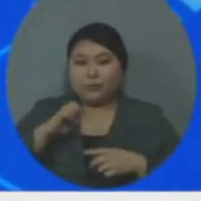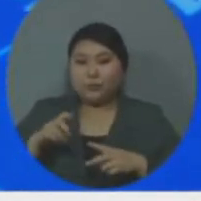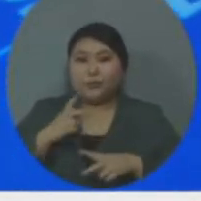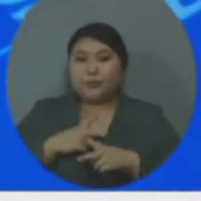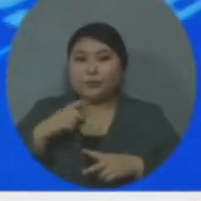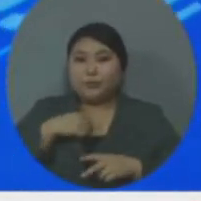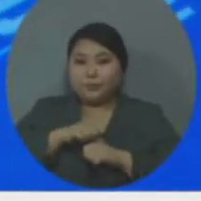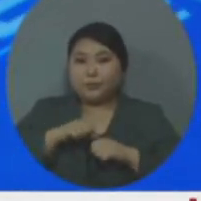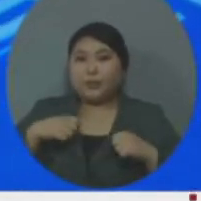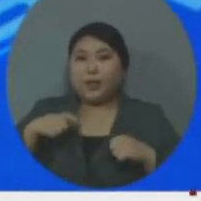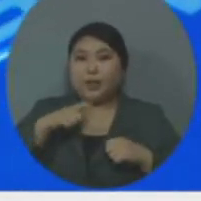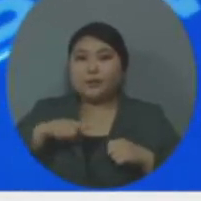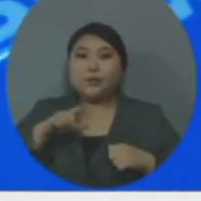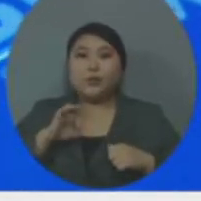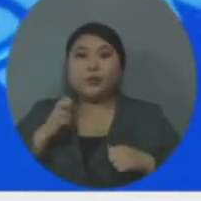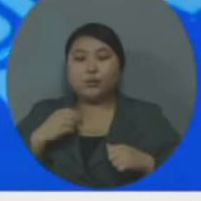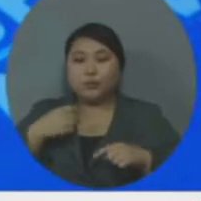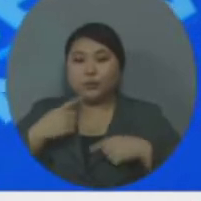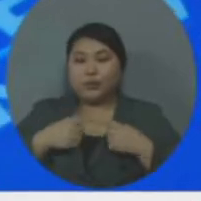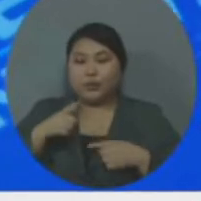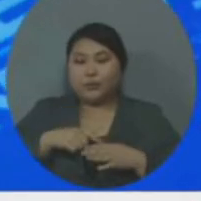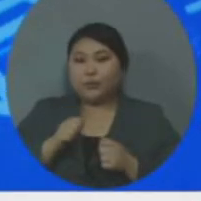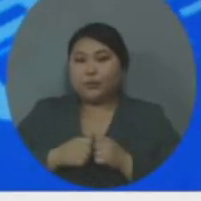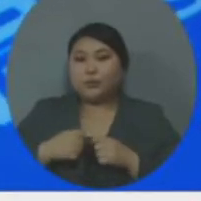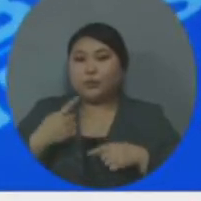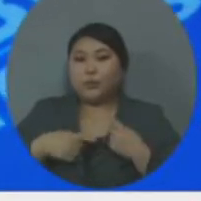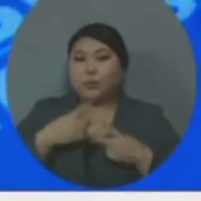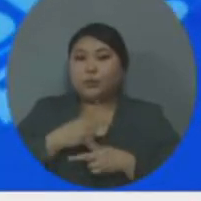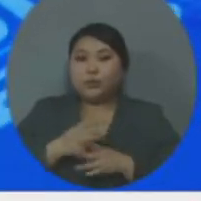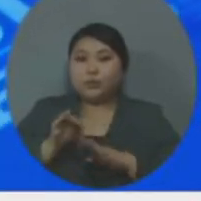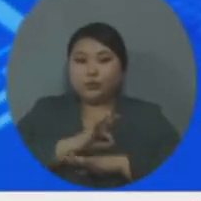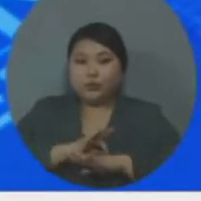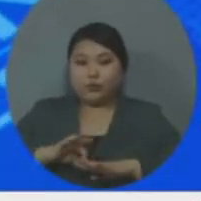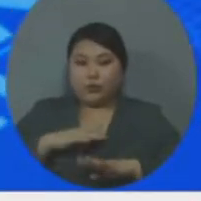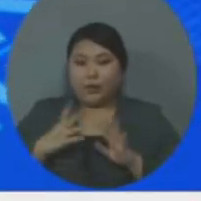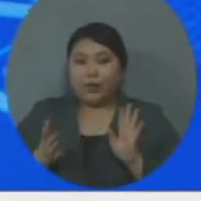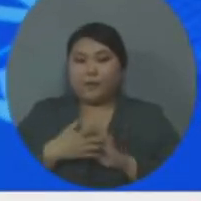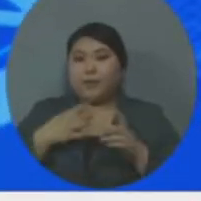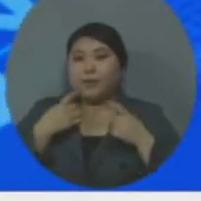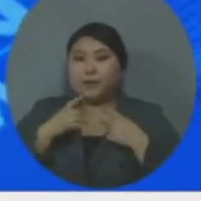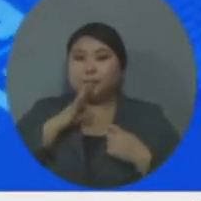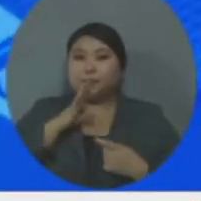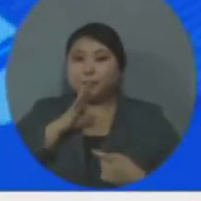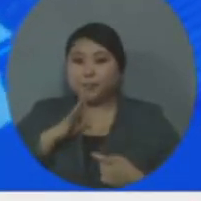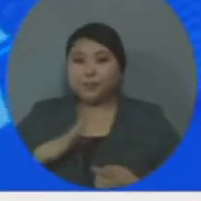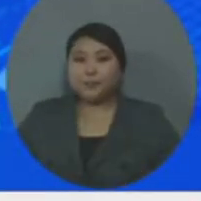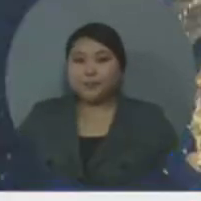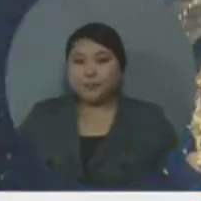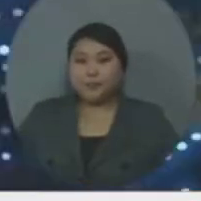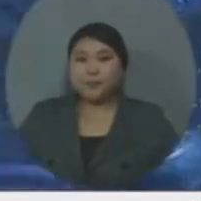газар өмчлүүлэх тухай газрын төлбөрийн тухай зэрэг хуулийн төслүүдийг хамтдан хэлэлцэх юм аа.